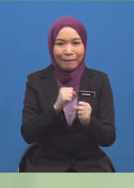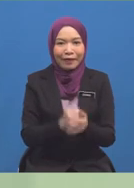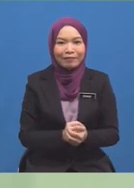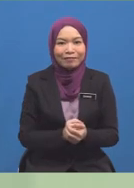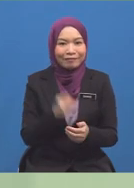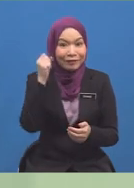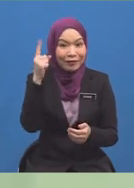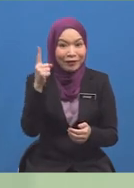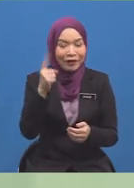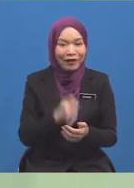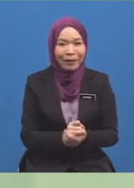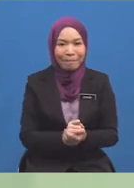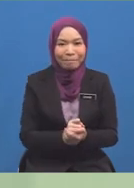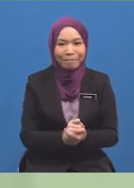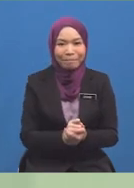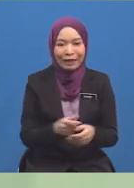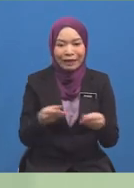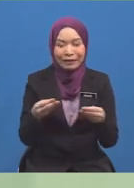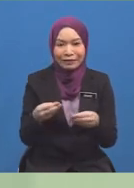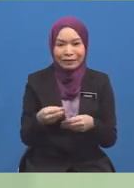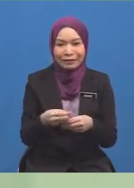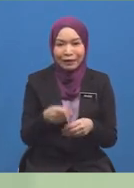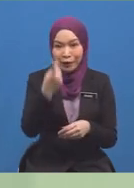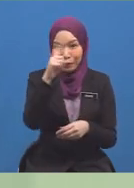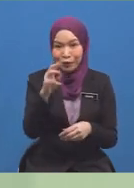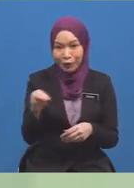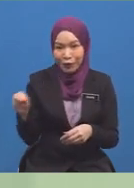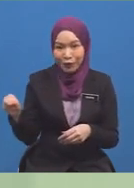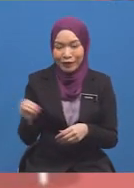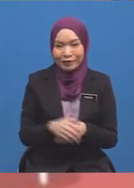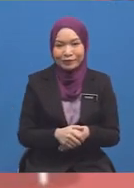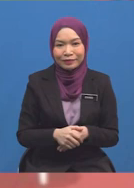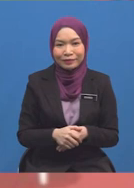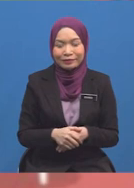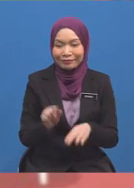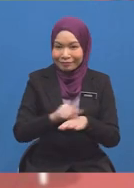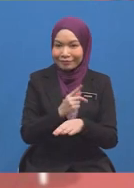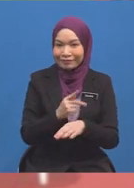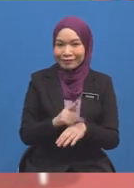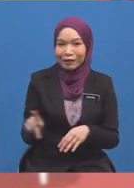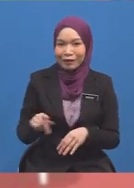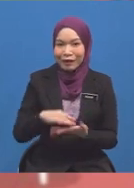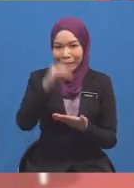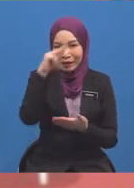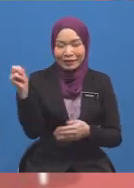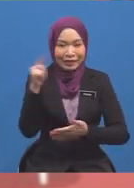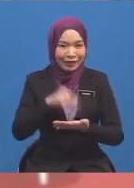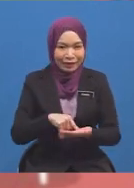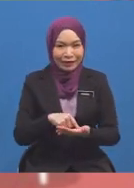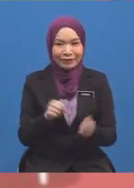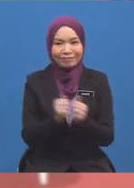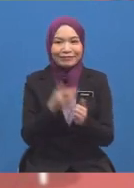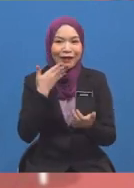memantapkan kemahiran murid-murid dalam darah pecahan bundela ilmu ini sebaik mungkin